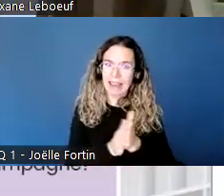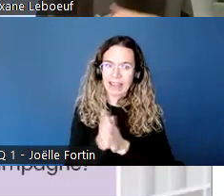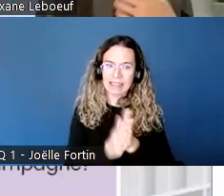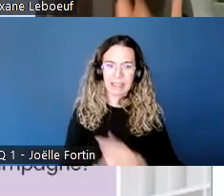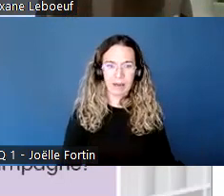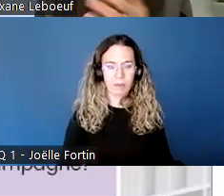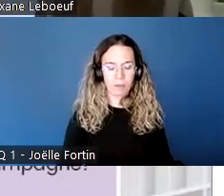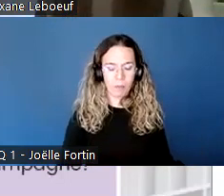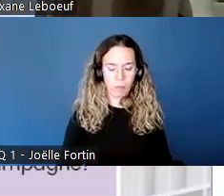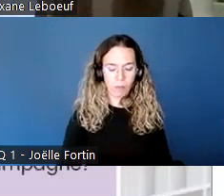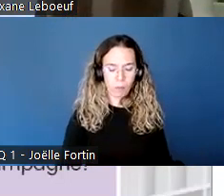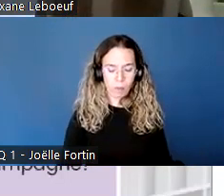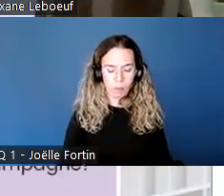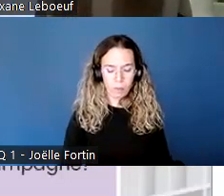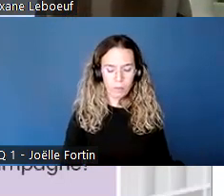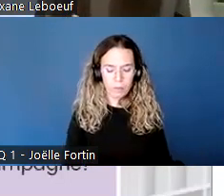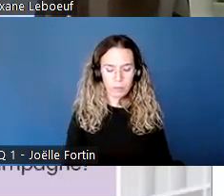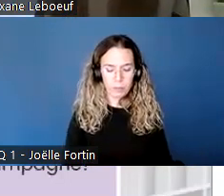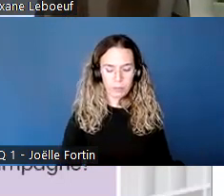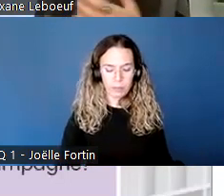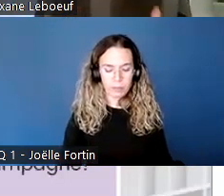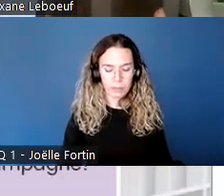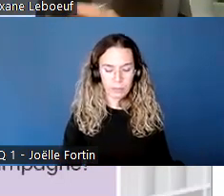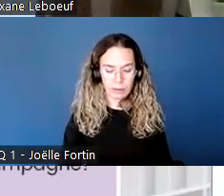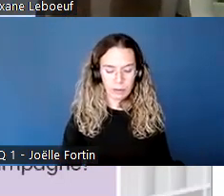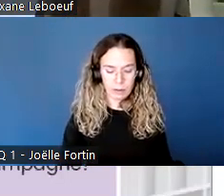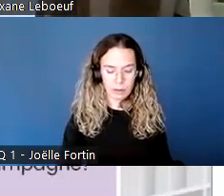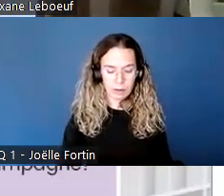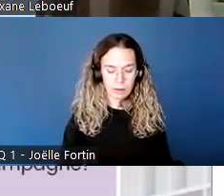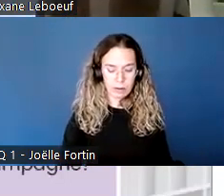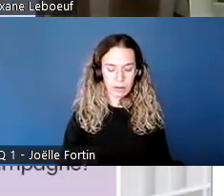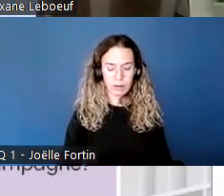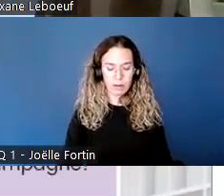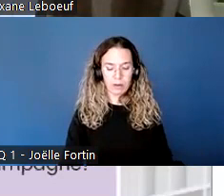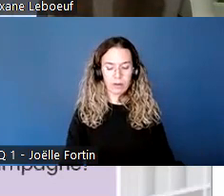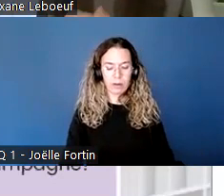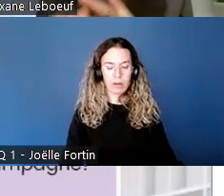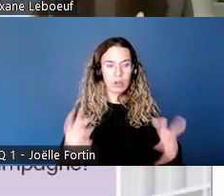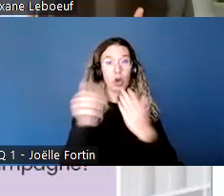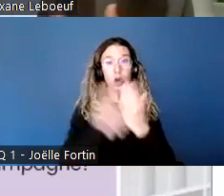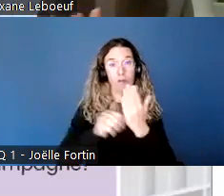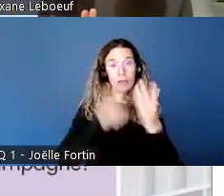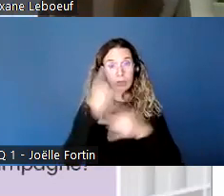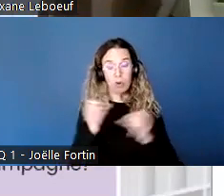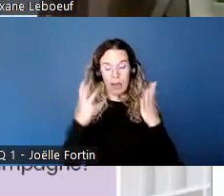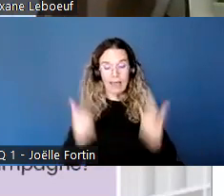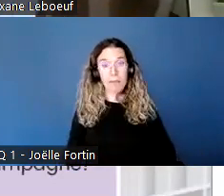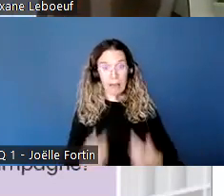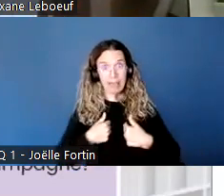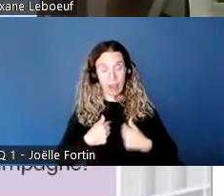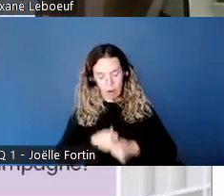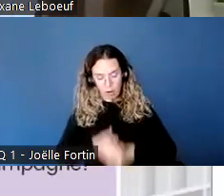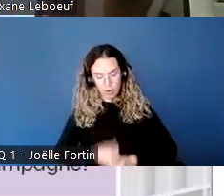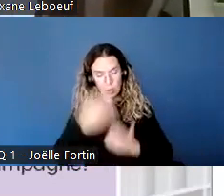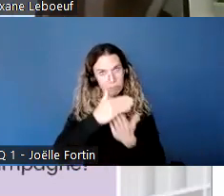fait. Ça s'accompagne aussi d'une fiche d'évaluation de l'activité par l'animateur et par les résidents. Donc, encore une fois, pour assurer la